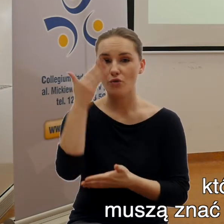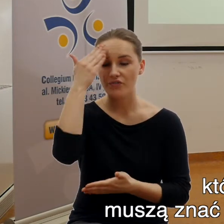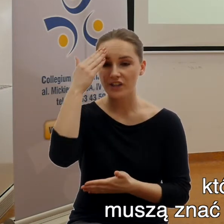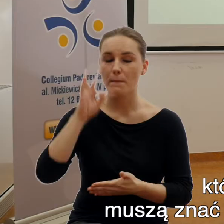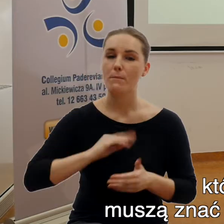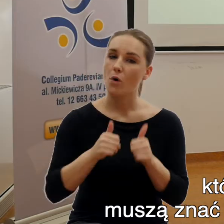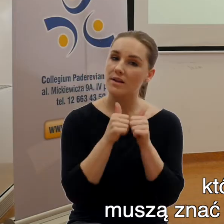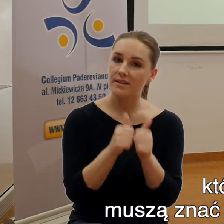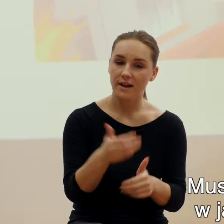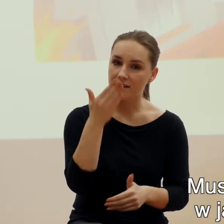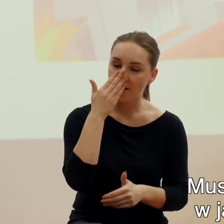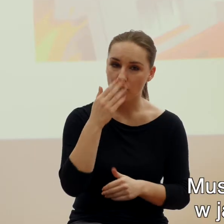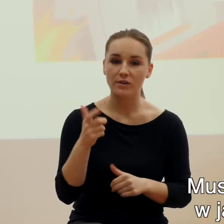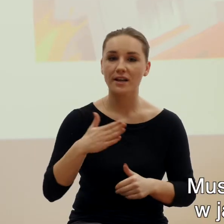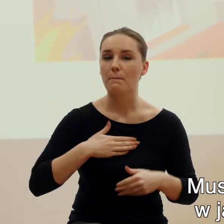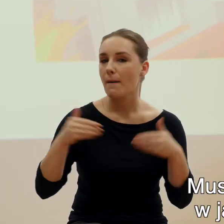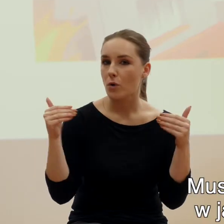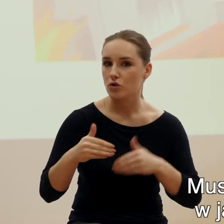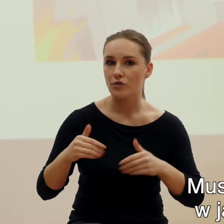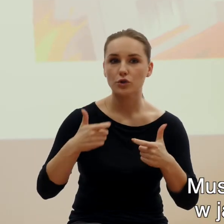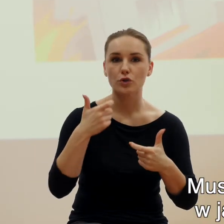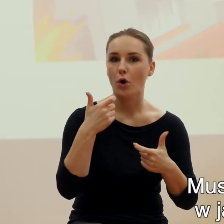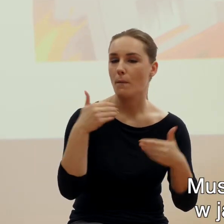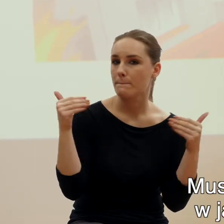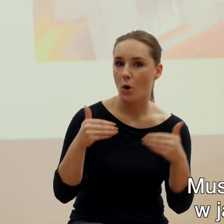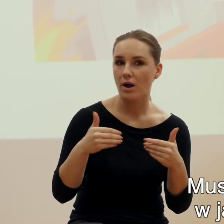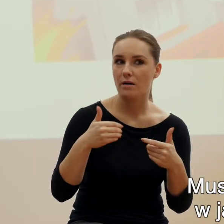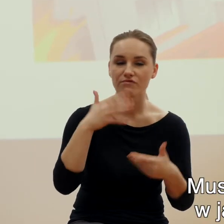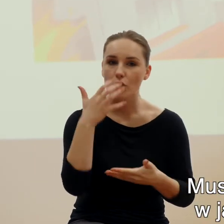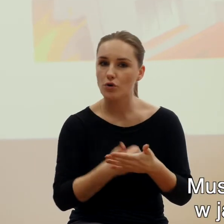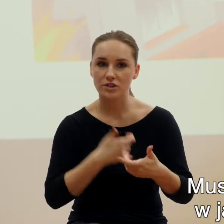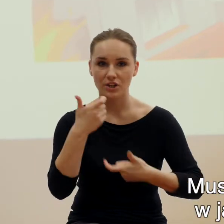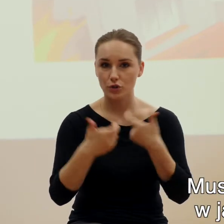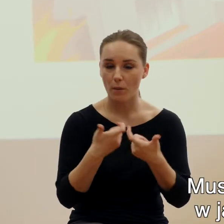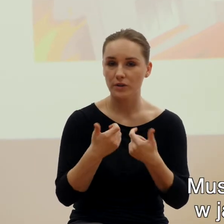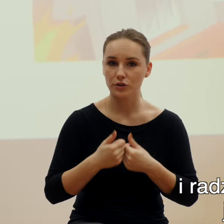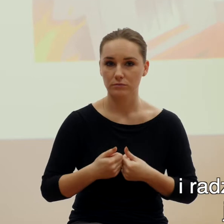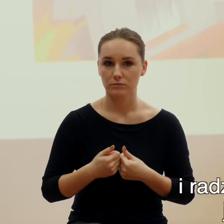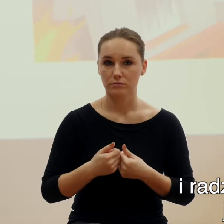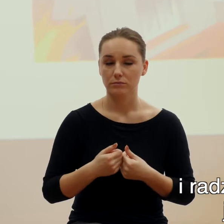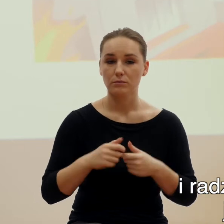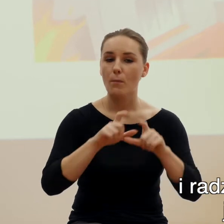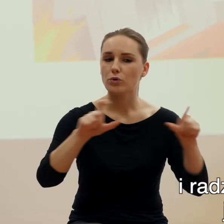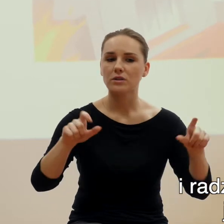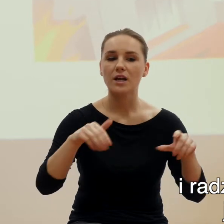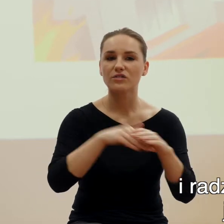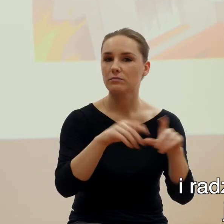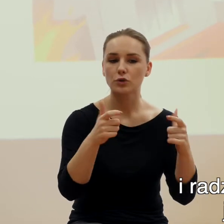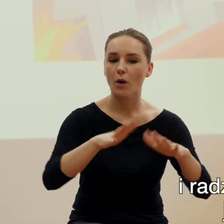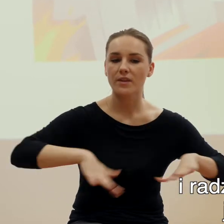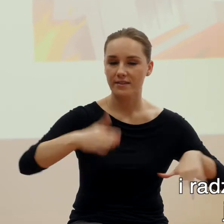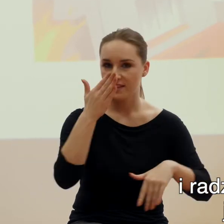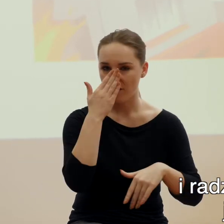do wykorzystania, muszą dobrze orientować się w tym, w jaki sposób funkcjonuje budynek i radzić sobie